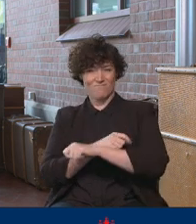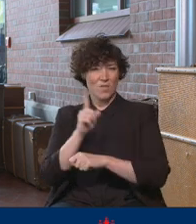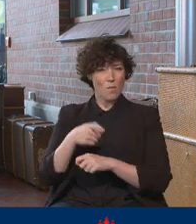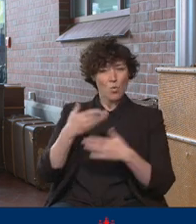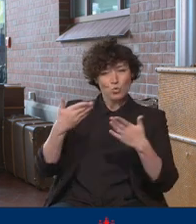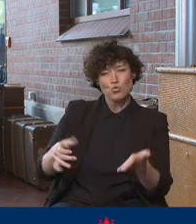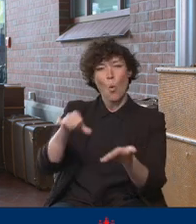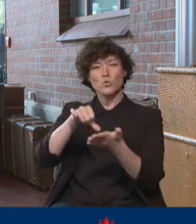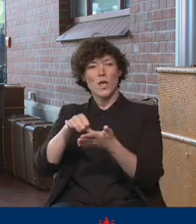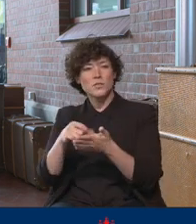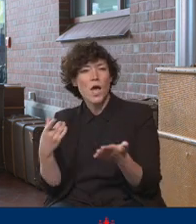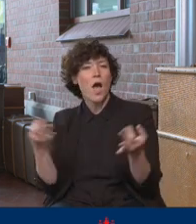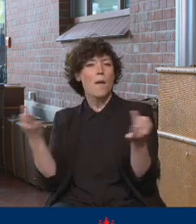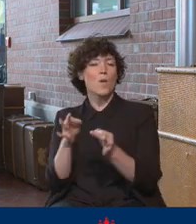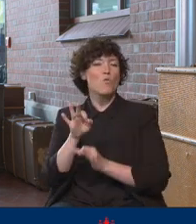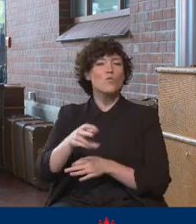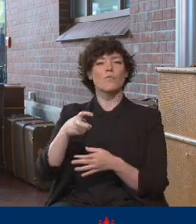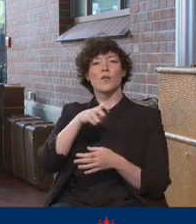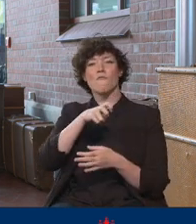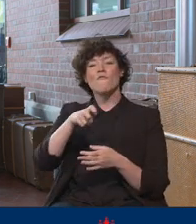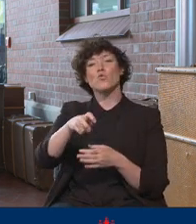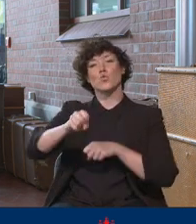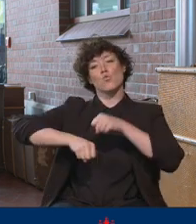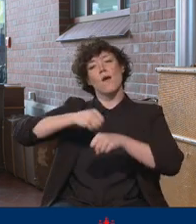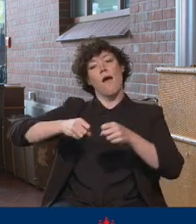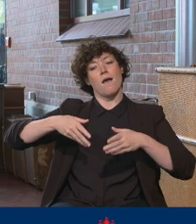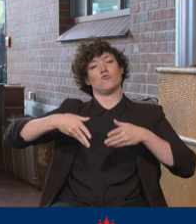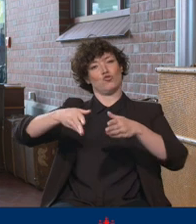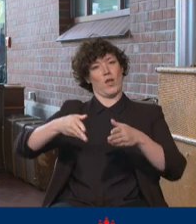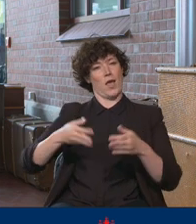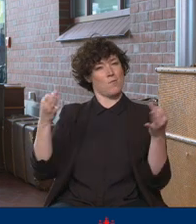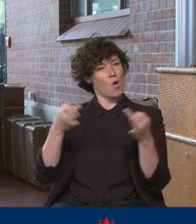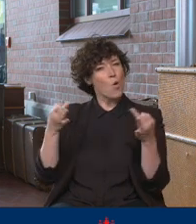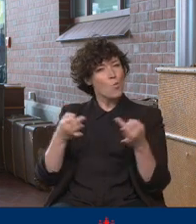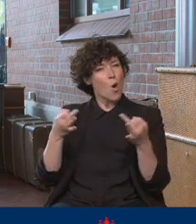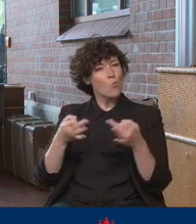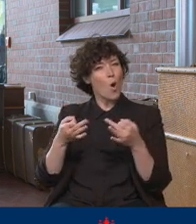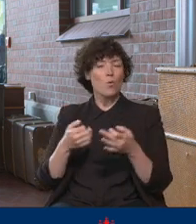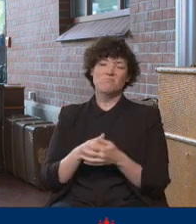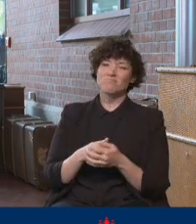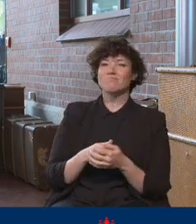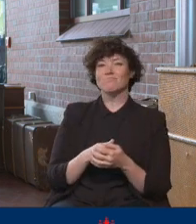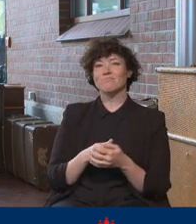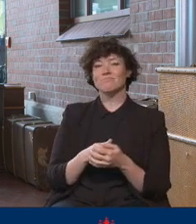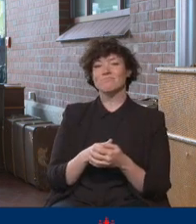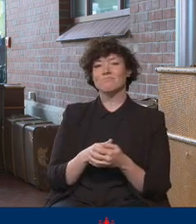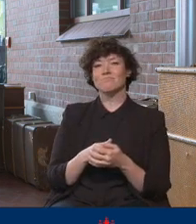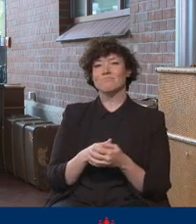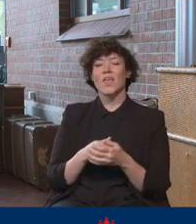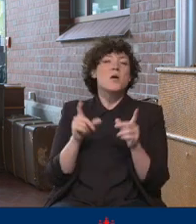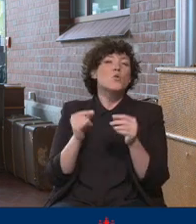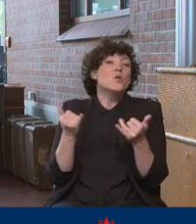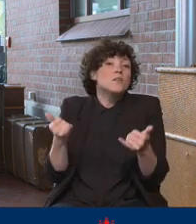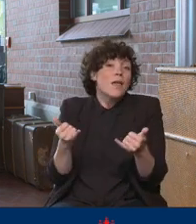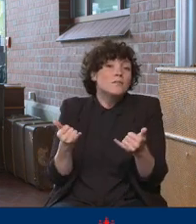die brauchen wir für eine fußläufige oder für eine art beziehung dann zu den elbbrücken so dass wir dann zu dem schluss gekommen